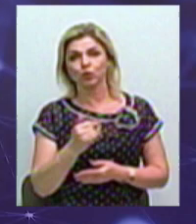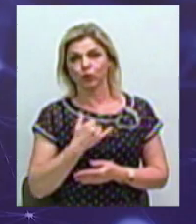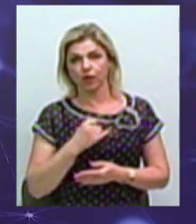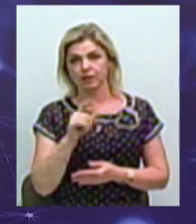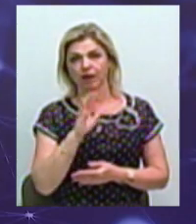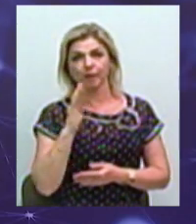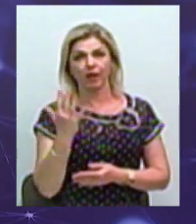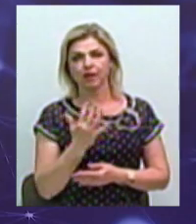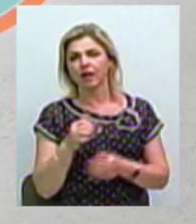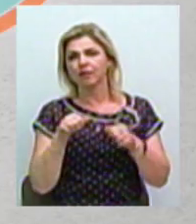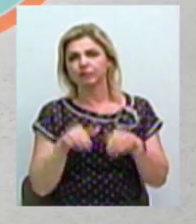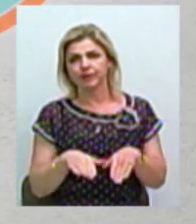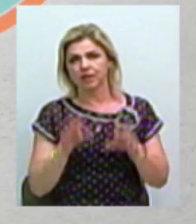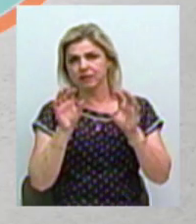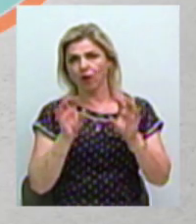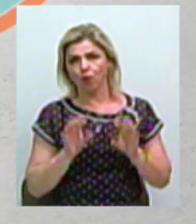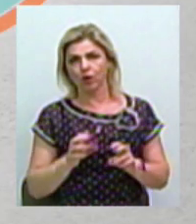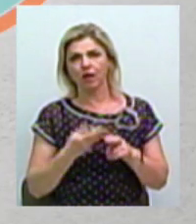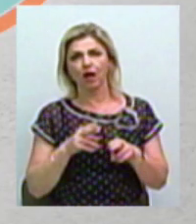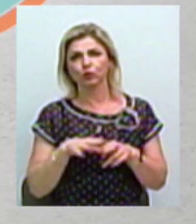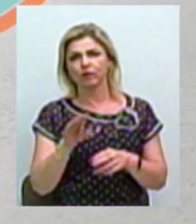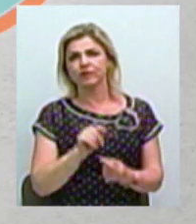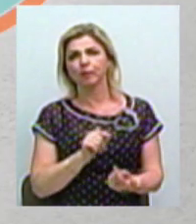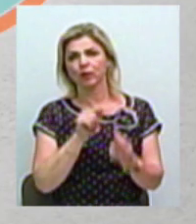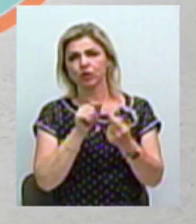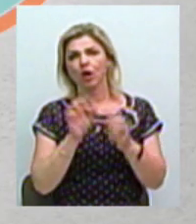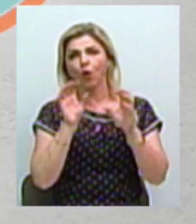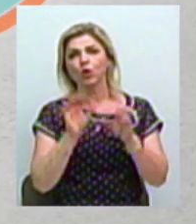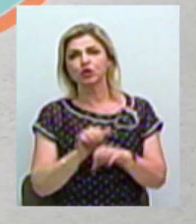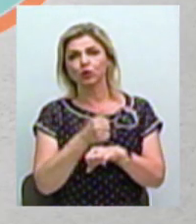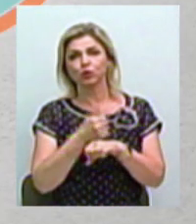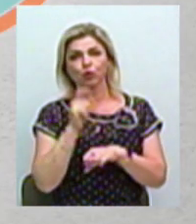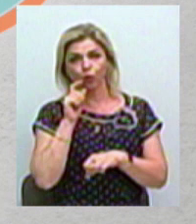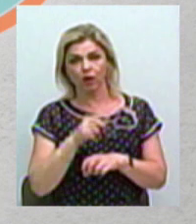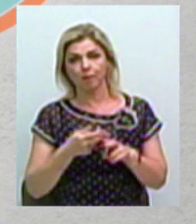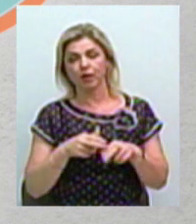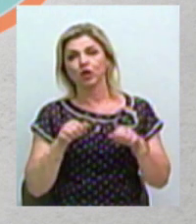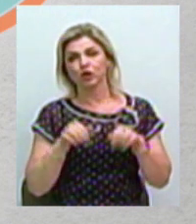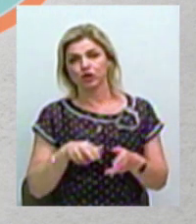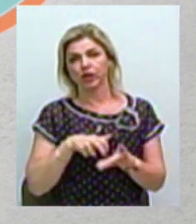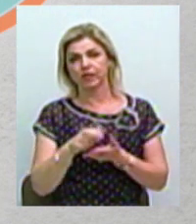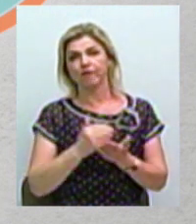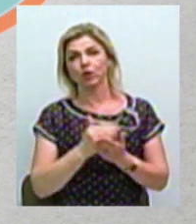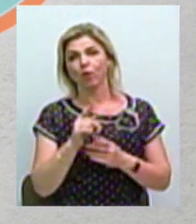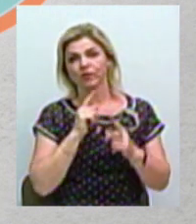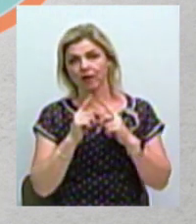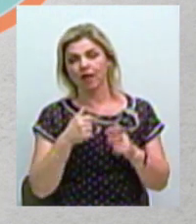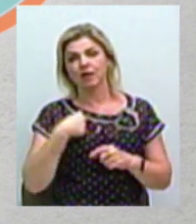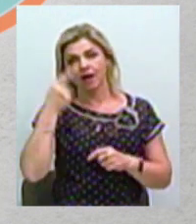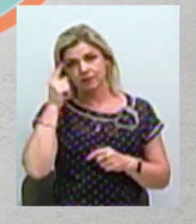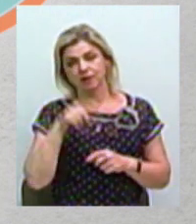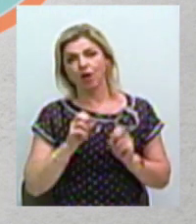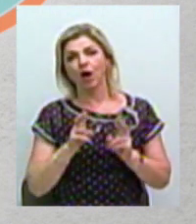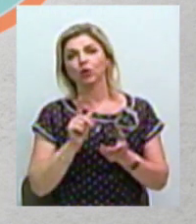лет напринимали законы, которые практически все противоречат Конституции Украины, поэтому я принял решение идти в Верховную Раду. Я знаю, как должны приниматься